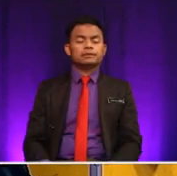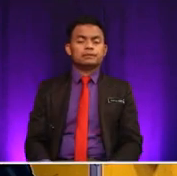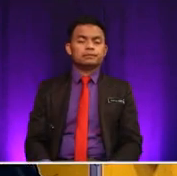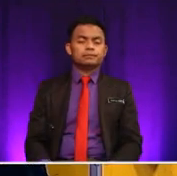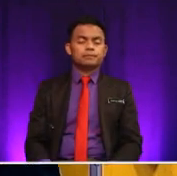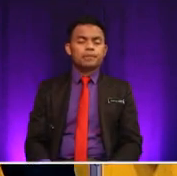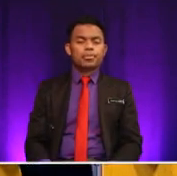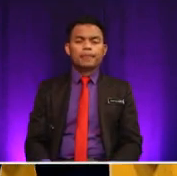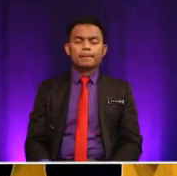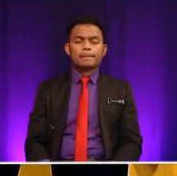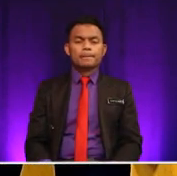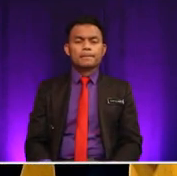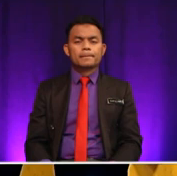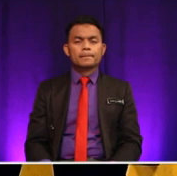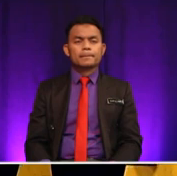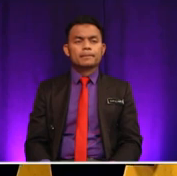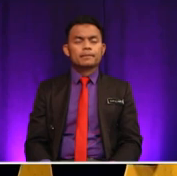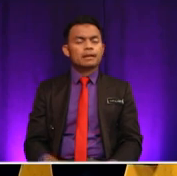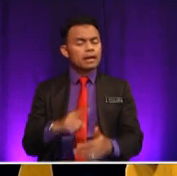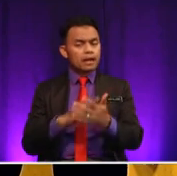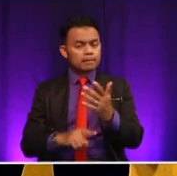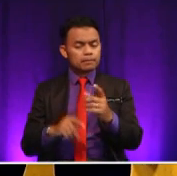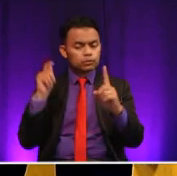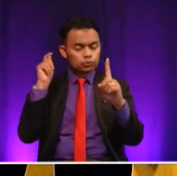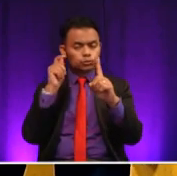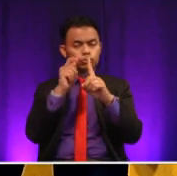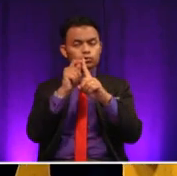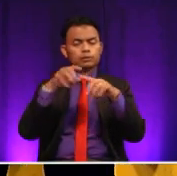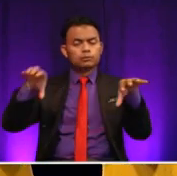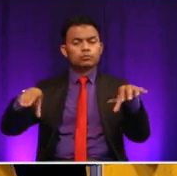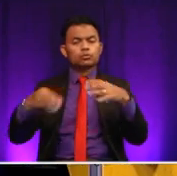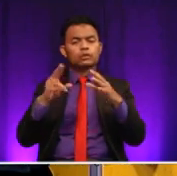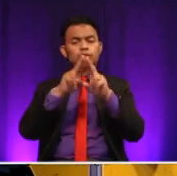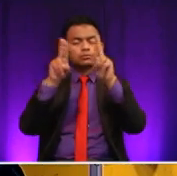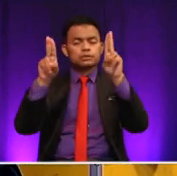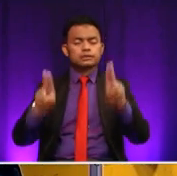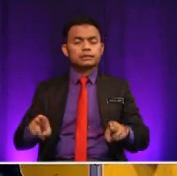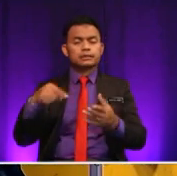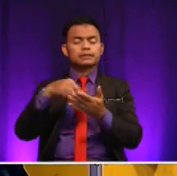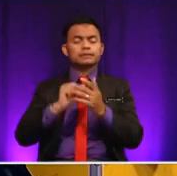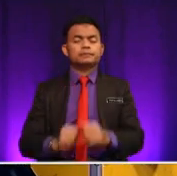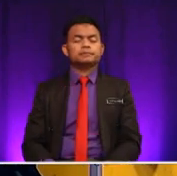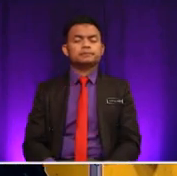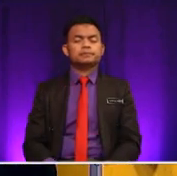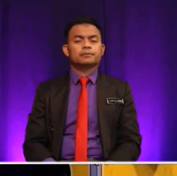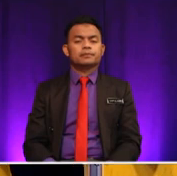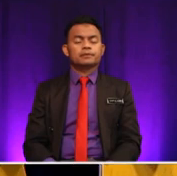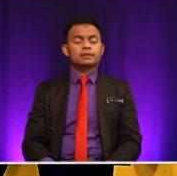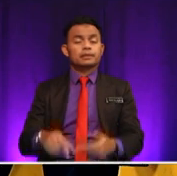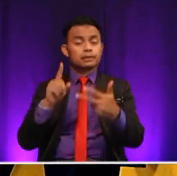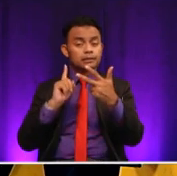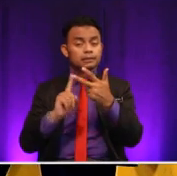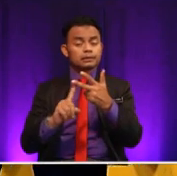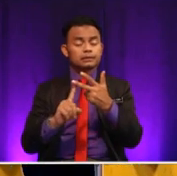Ujian ujian nih apel tujuan tidak melaksanakan ujian ini Oke dan yang ketiga Tengok lah